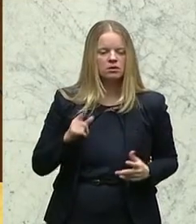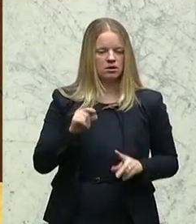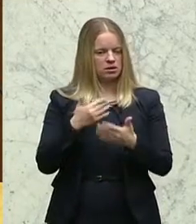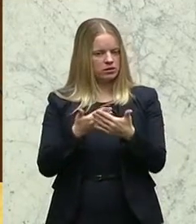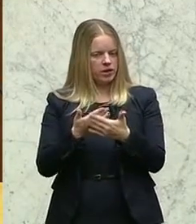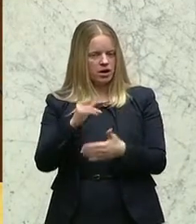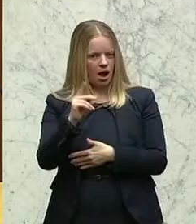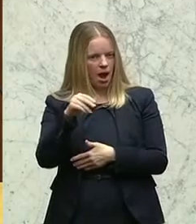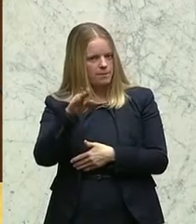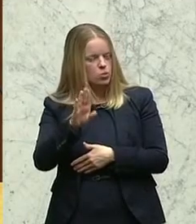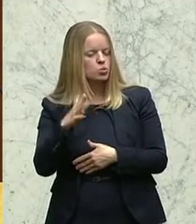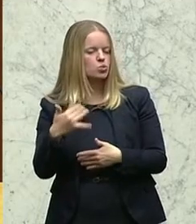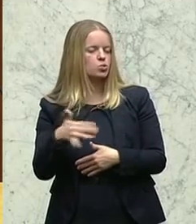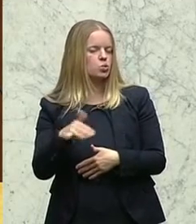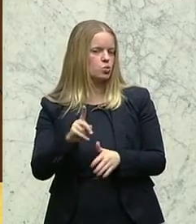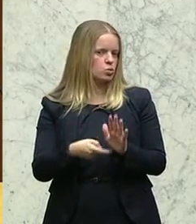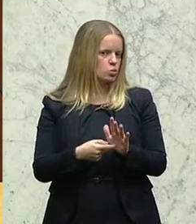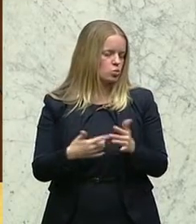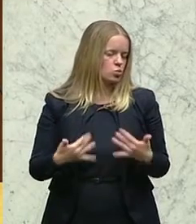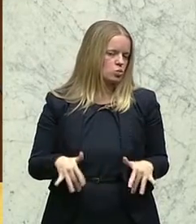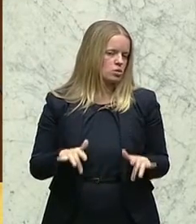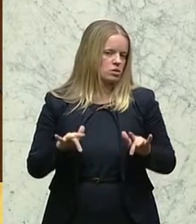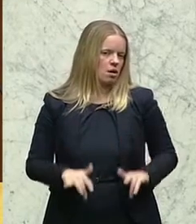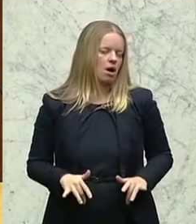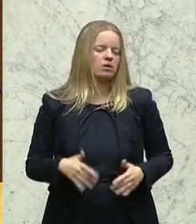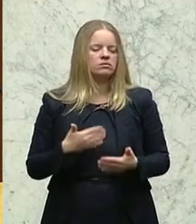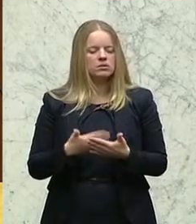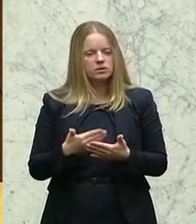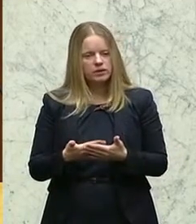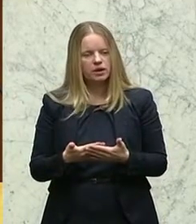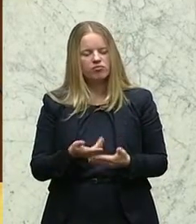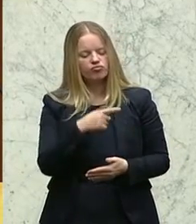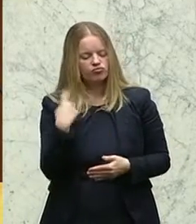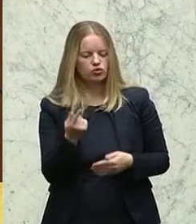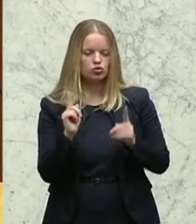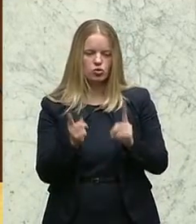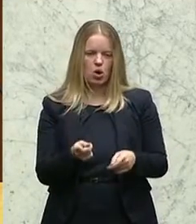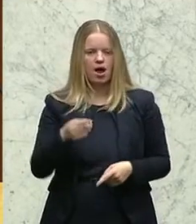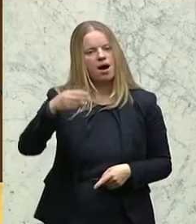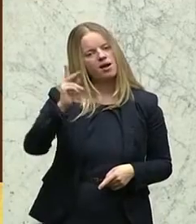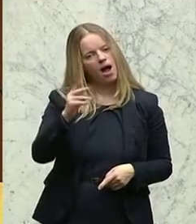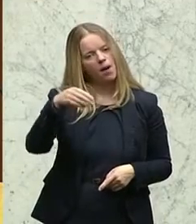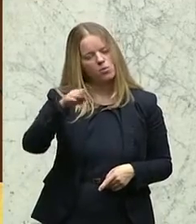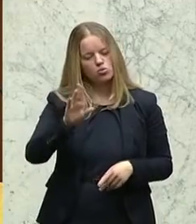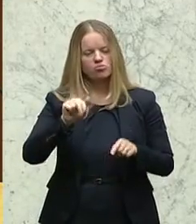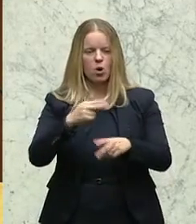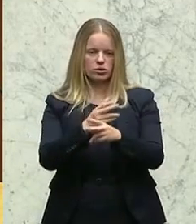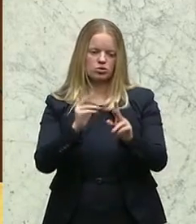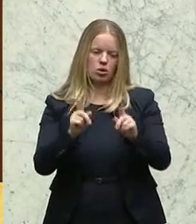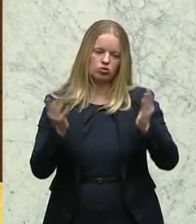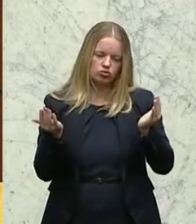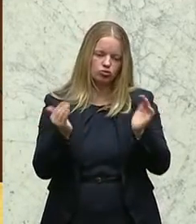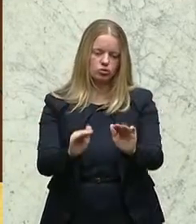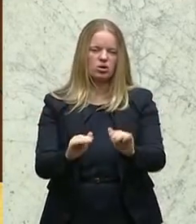das geht meiner Meinung nach eindeutig am Ziel vorbei. Wir sollten unsere heimischen KMU schützen und nicht so quasi die